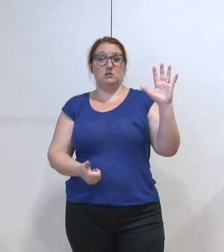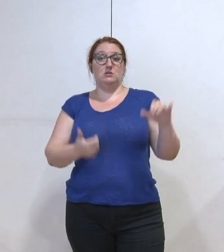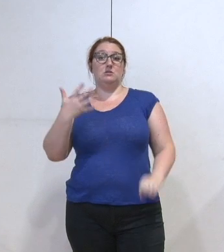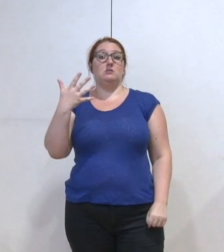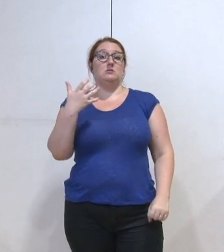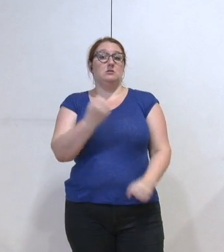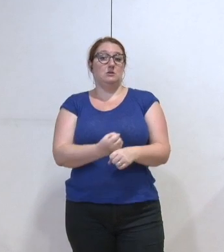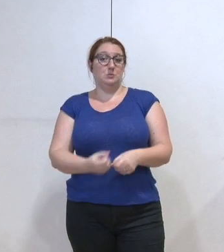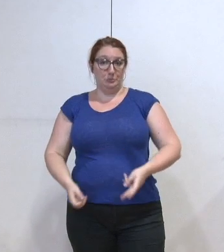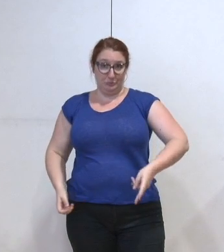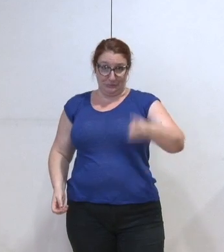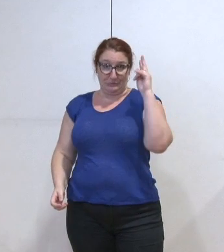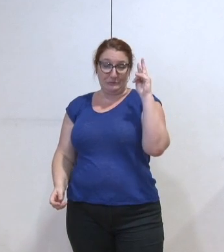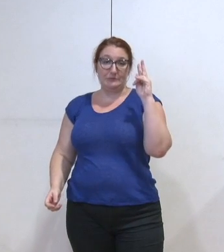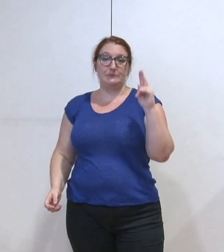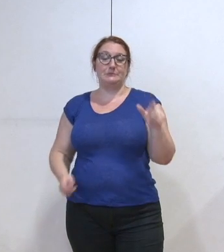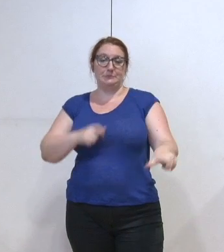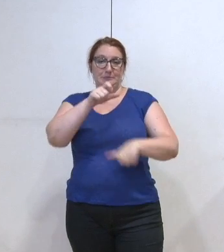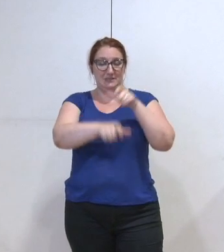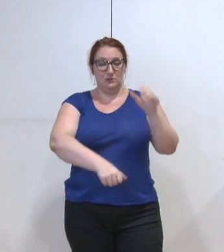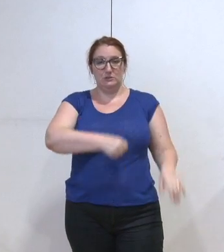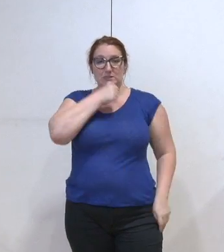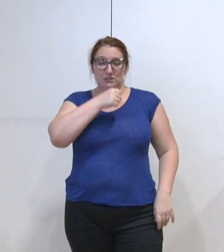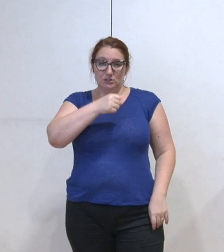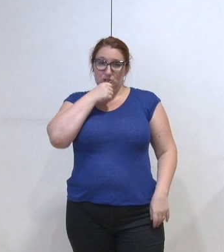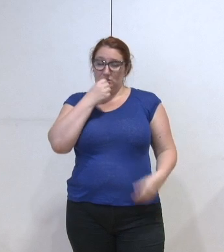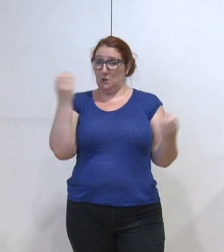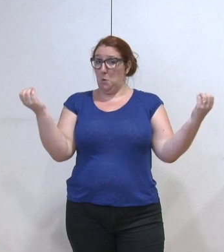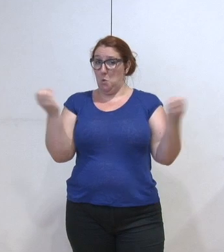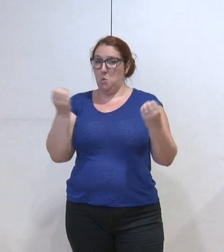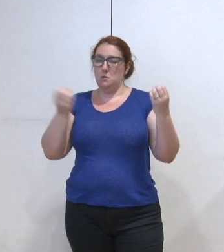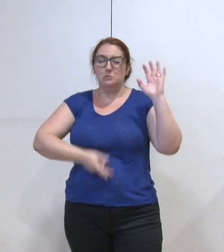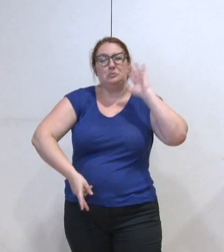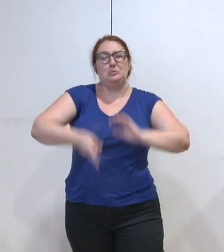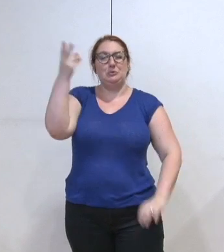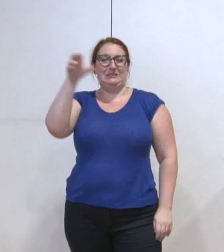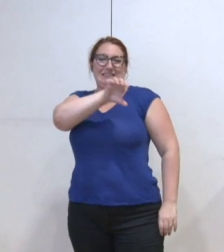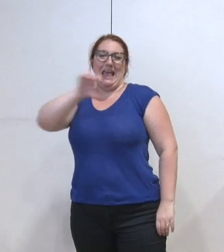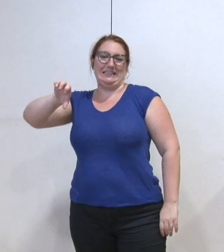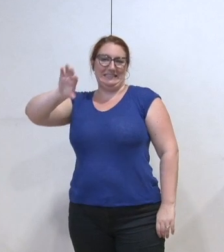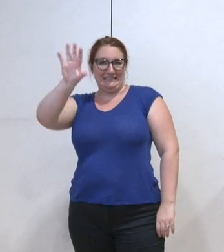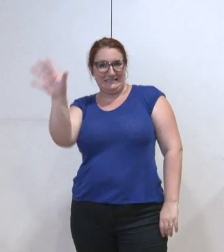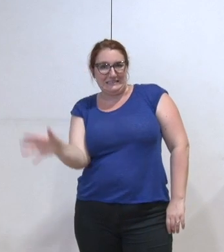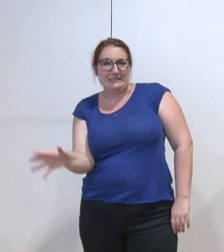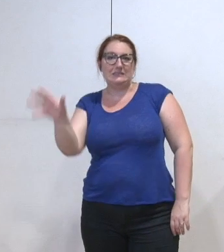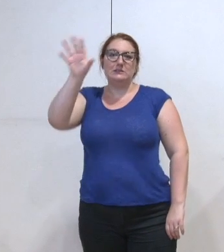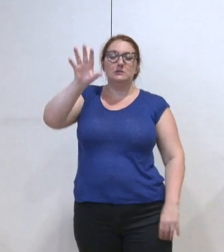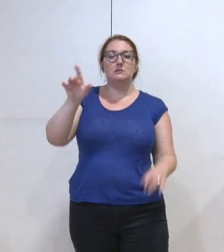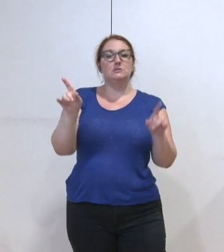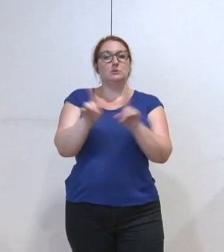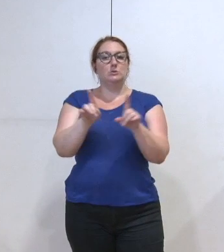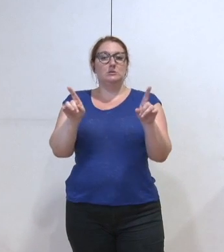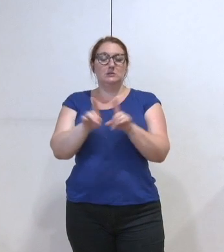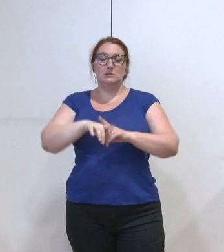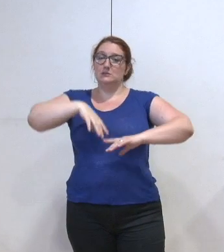une surreprésentation des personnes âgées dans les quartiers Est de la ville ainsi que dans le secteur 3